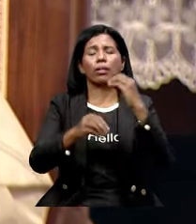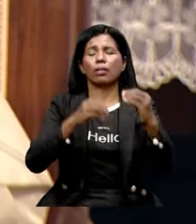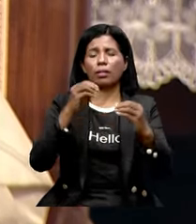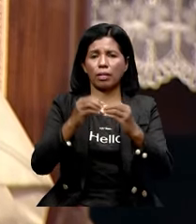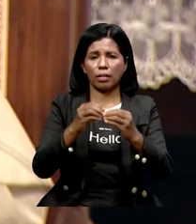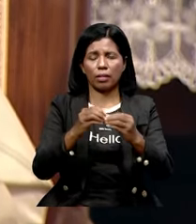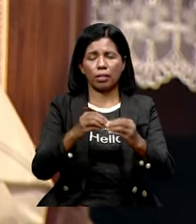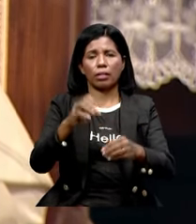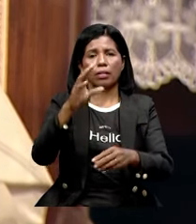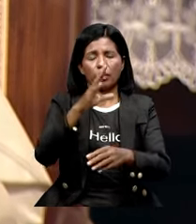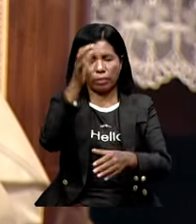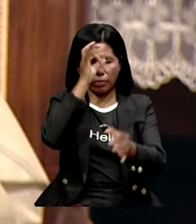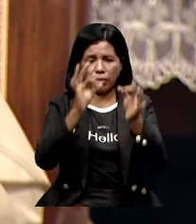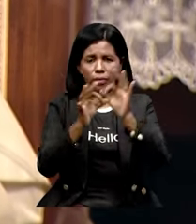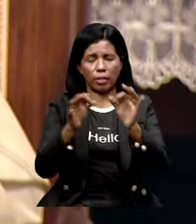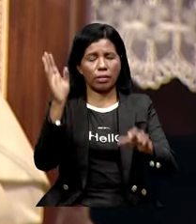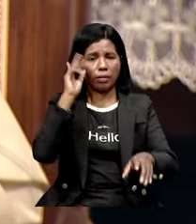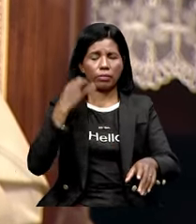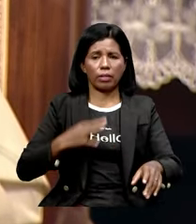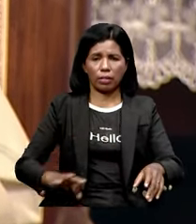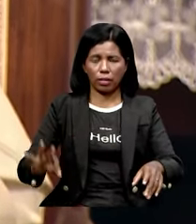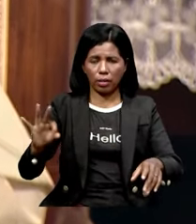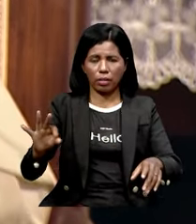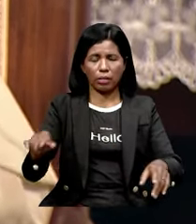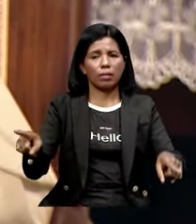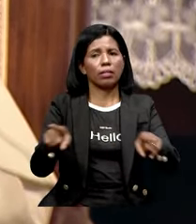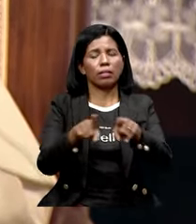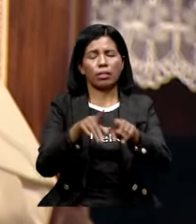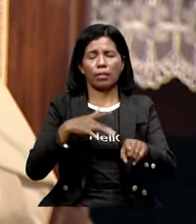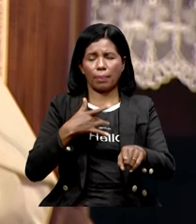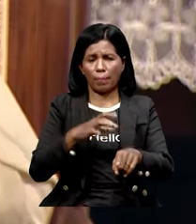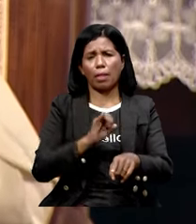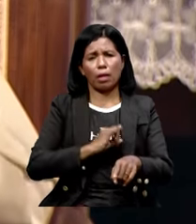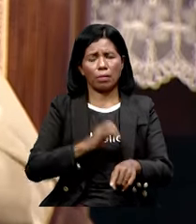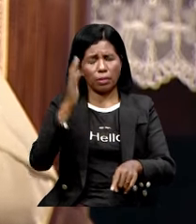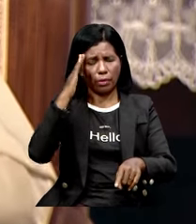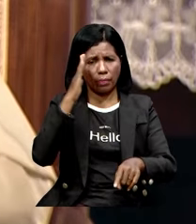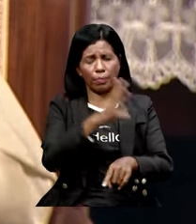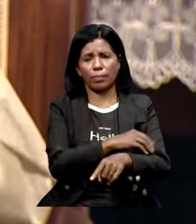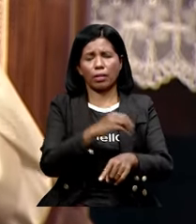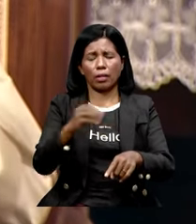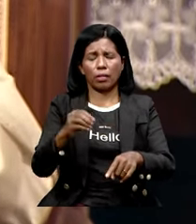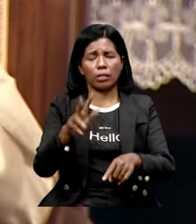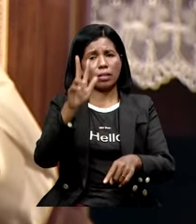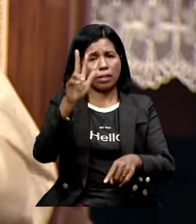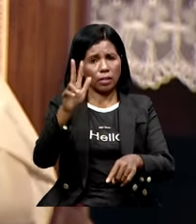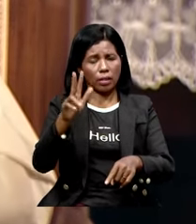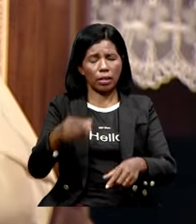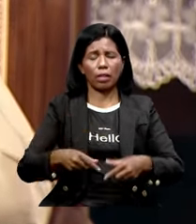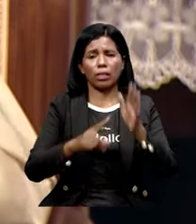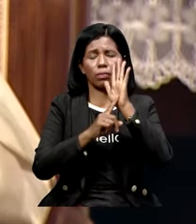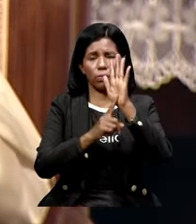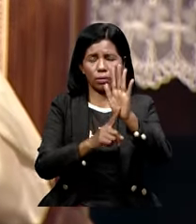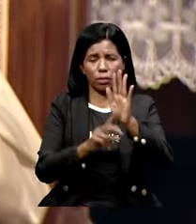iman, persaudaraan, dan bela rasa. Saya pikir ketiga keutamaan ini mengungkapkan dengan